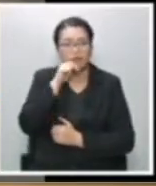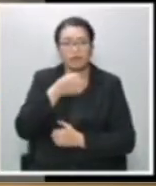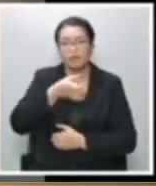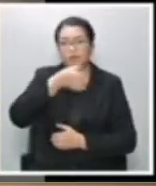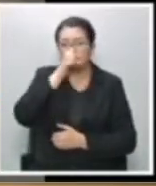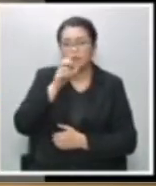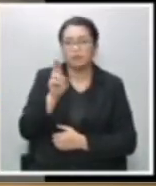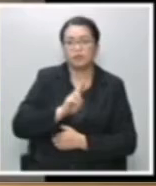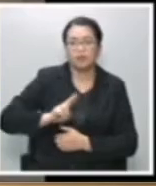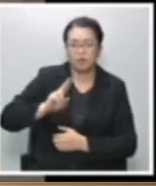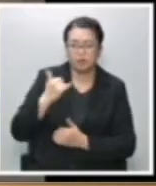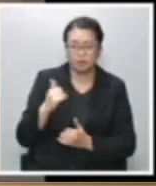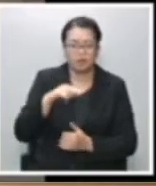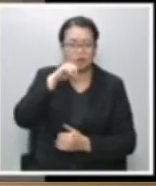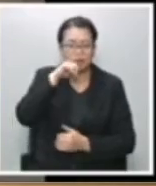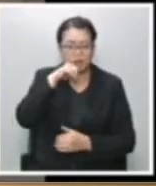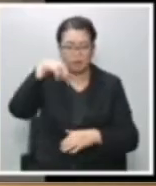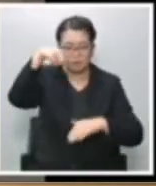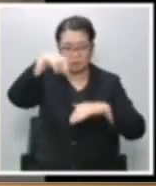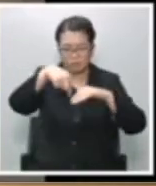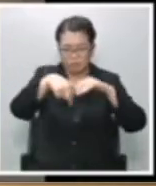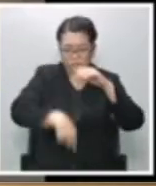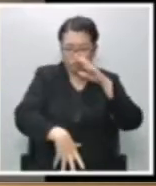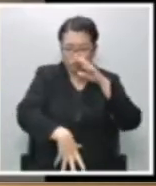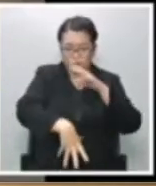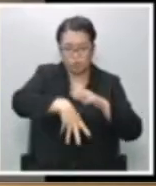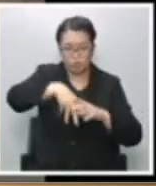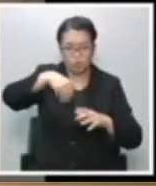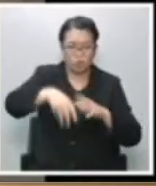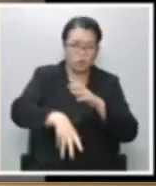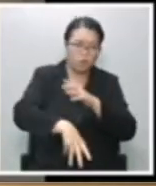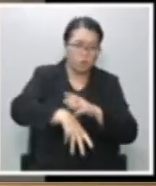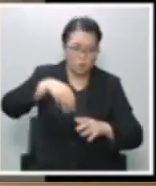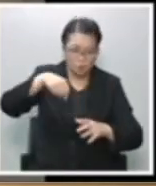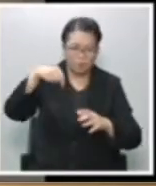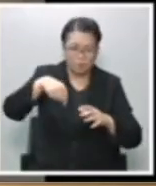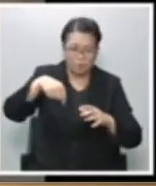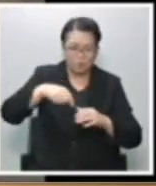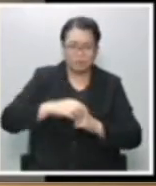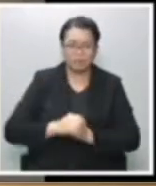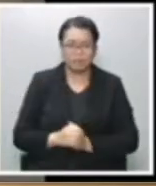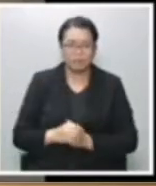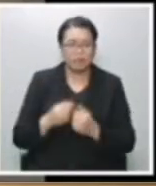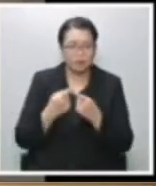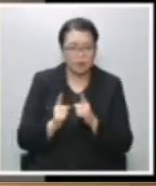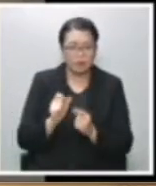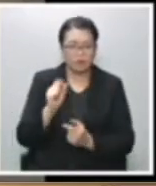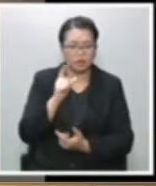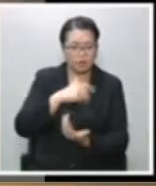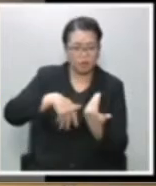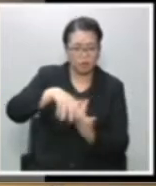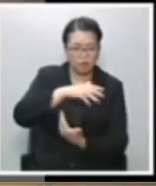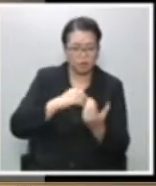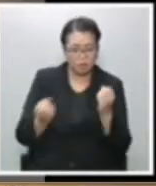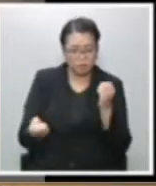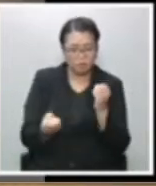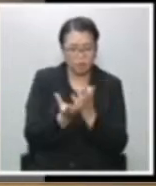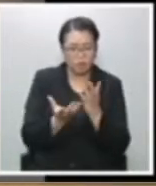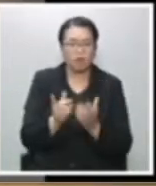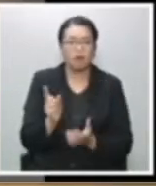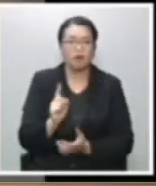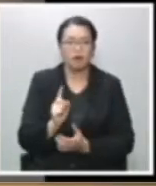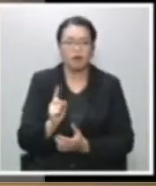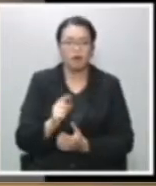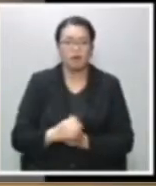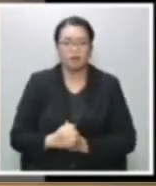ก็ต้องไปอาศัยน้ำบาดาล นะครับน้ำใต้ดินนะครับคราวนี้เนี่ยผลกระทบทางด้านเศรษฐกิจนะครับที่ตามมาเนี่ย